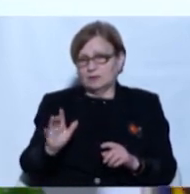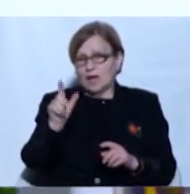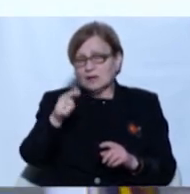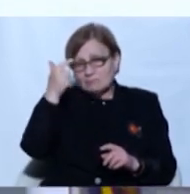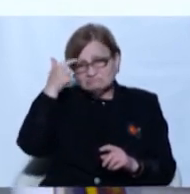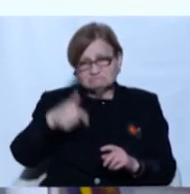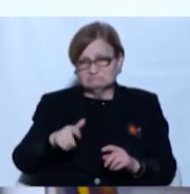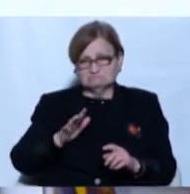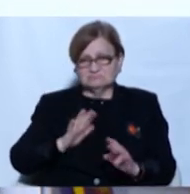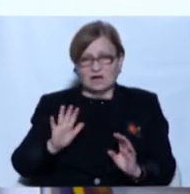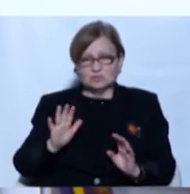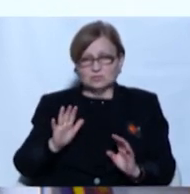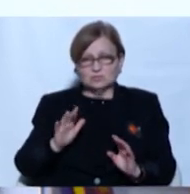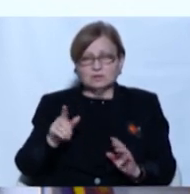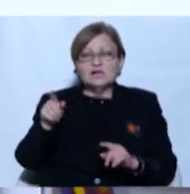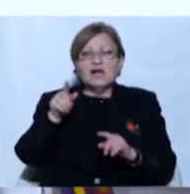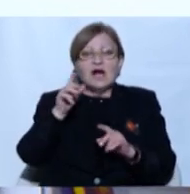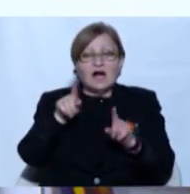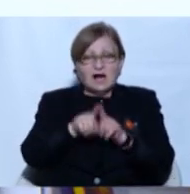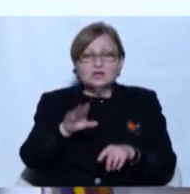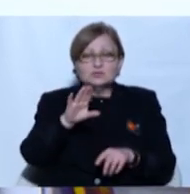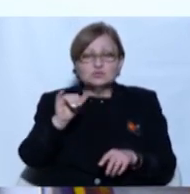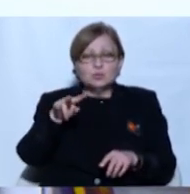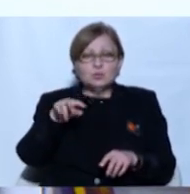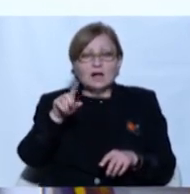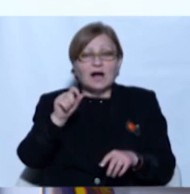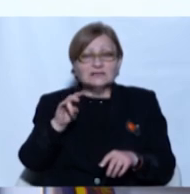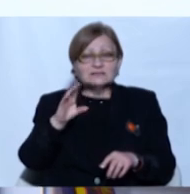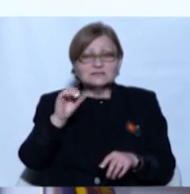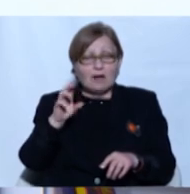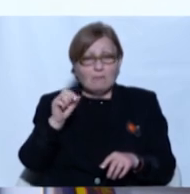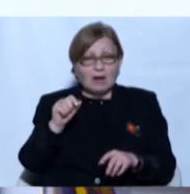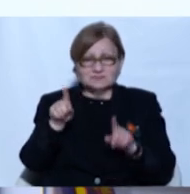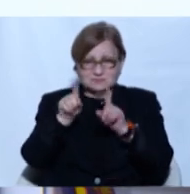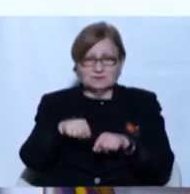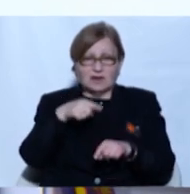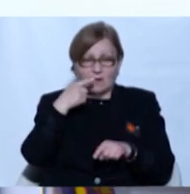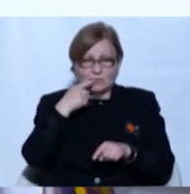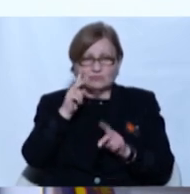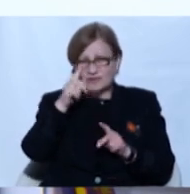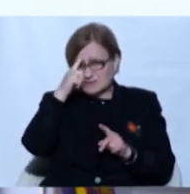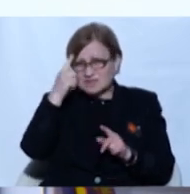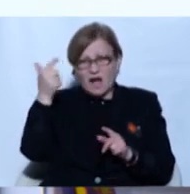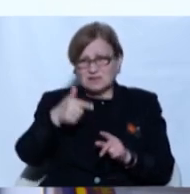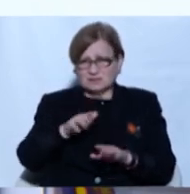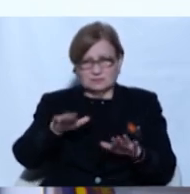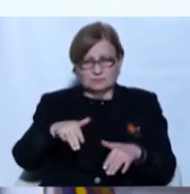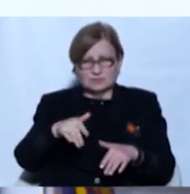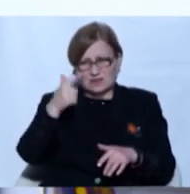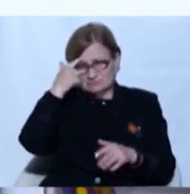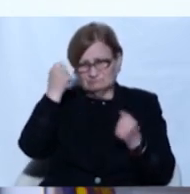არის, რაზეც სულხან-საბა იგავებში მიუთითებდა და თავტაფიანები და უამრავი იგავი აქვს ესე ადამიანთა